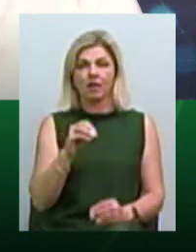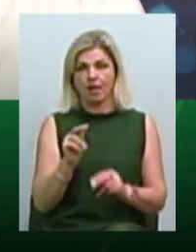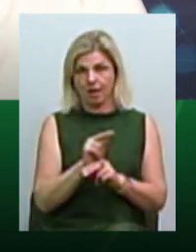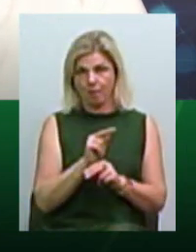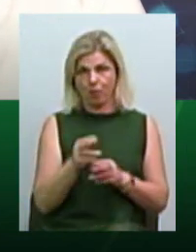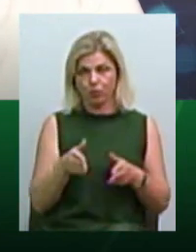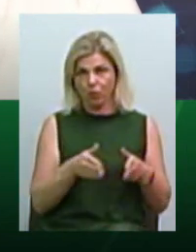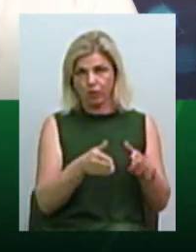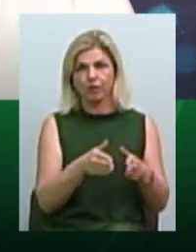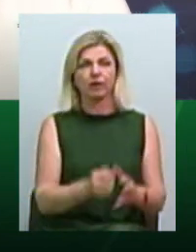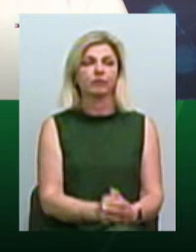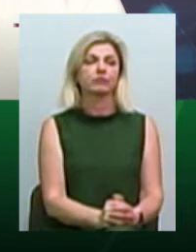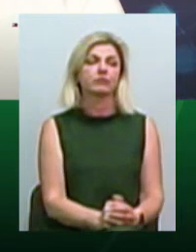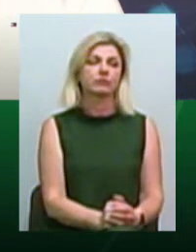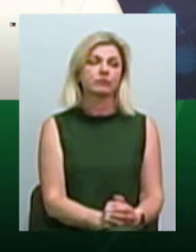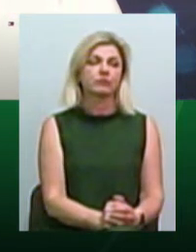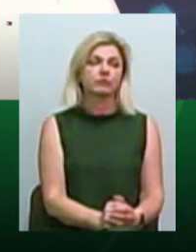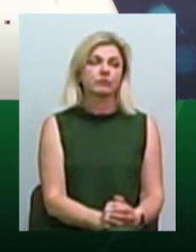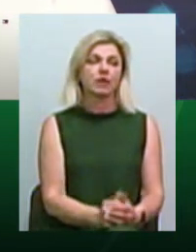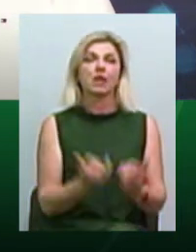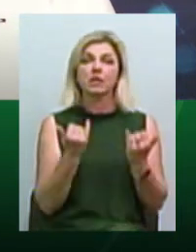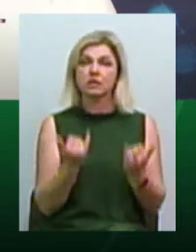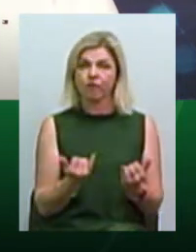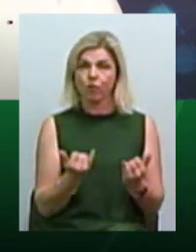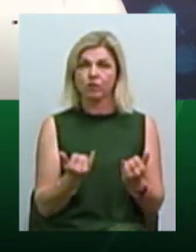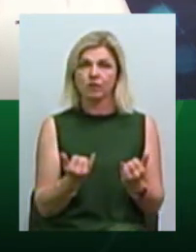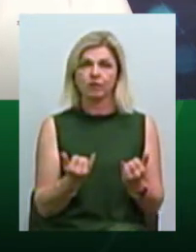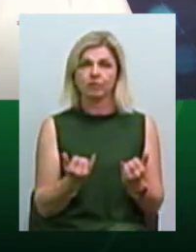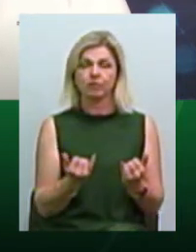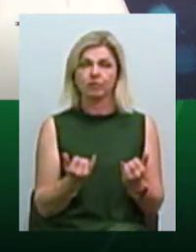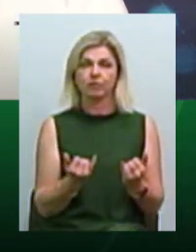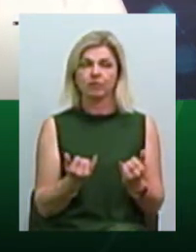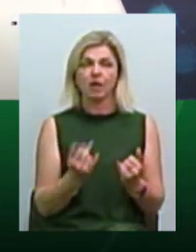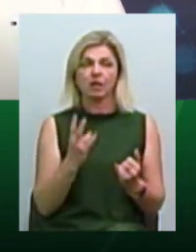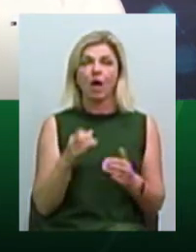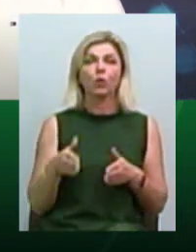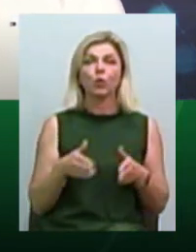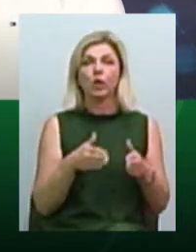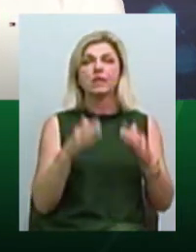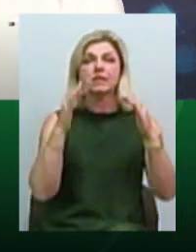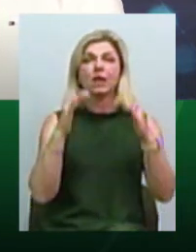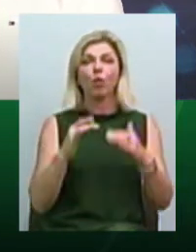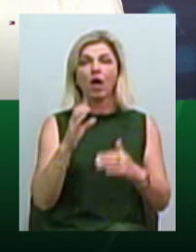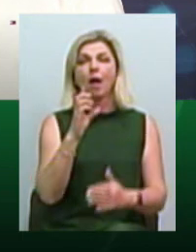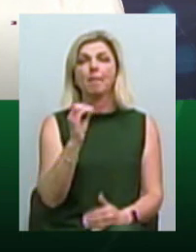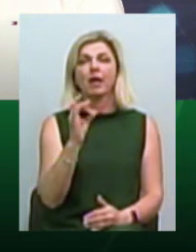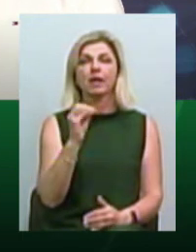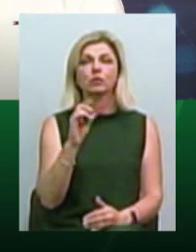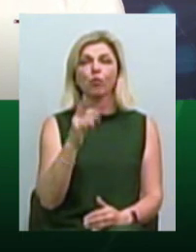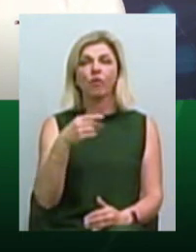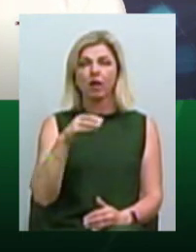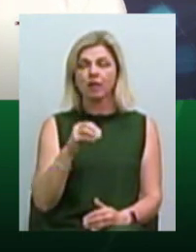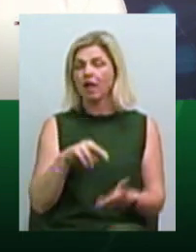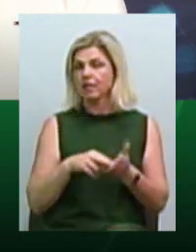Дуже вас дякую. Дякую. На сьогоднішній день на дорозі Снігурівка Березнеговата не планується